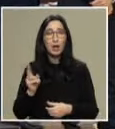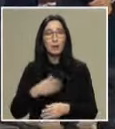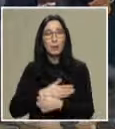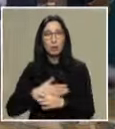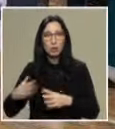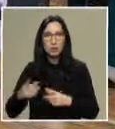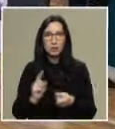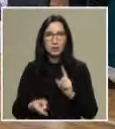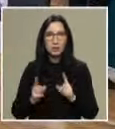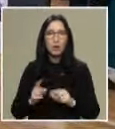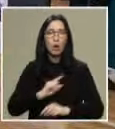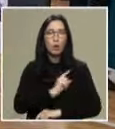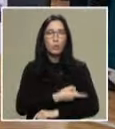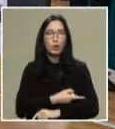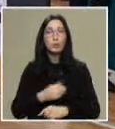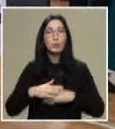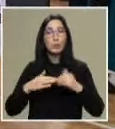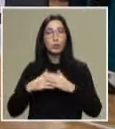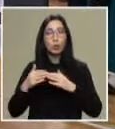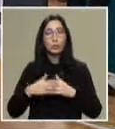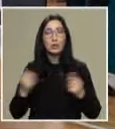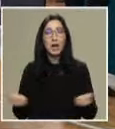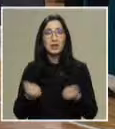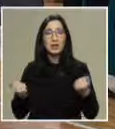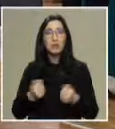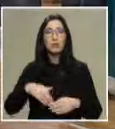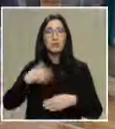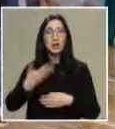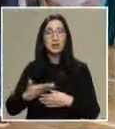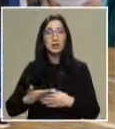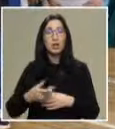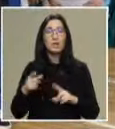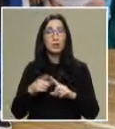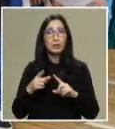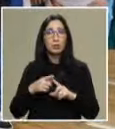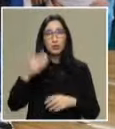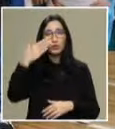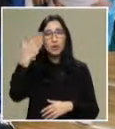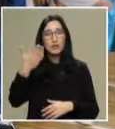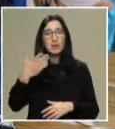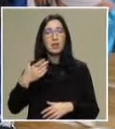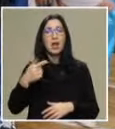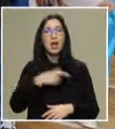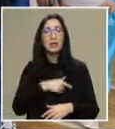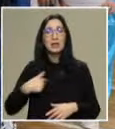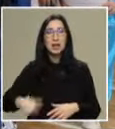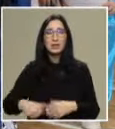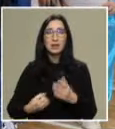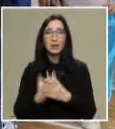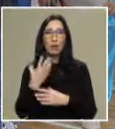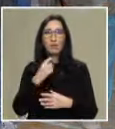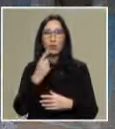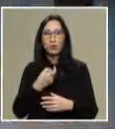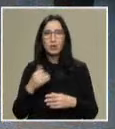да тренират упорито и се подготвят активно за следващата си изява в традиционните чествания на китайската нова година в